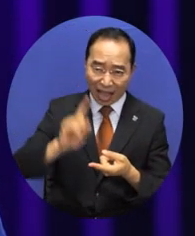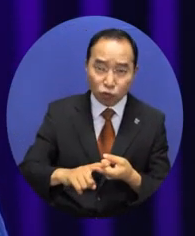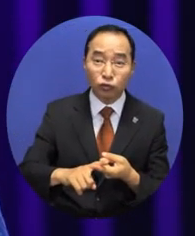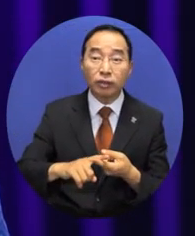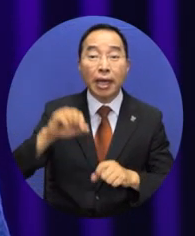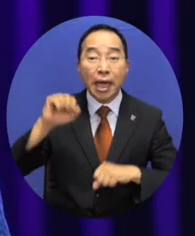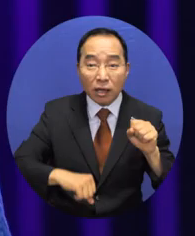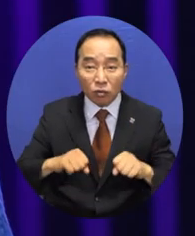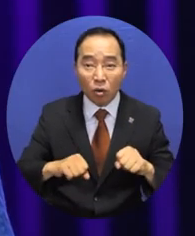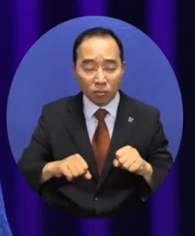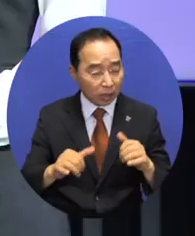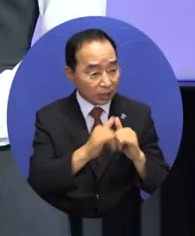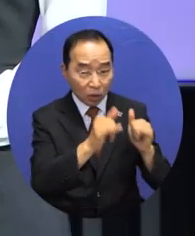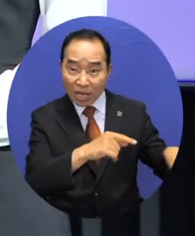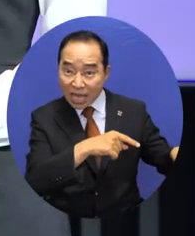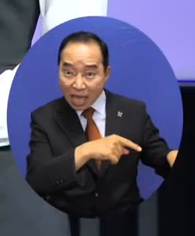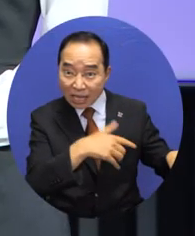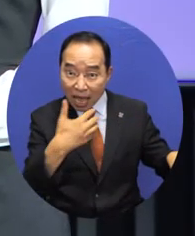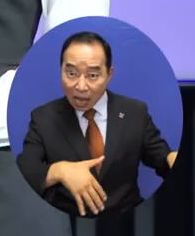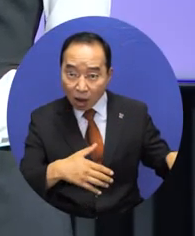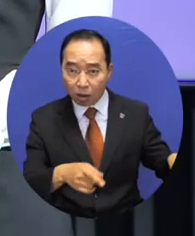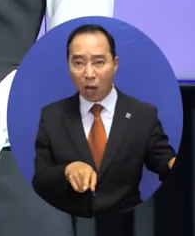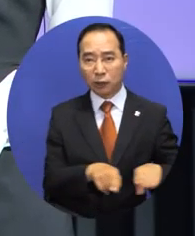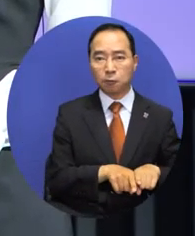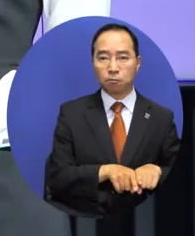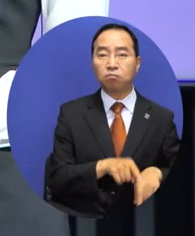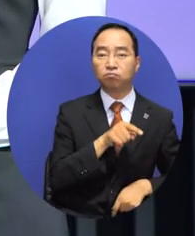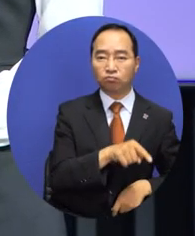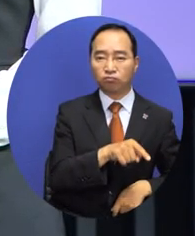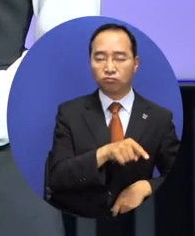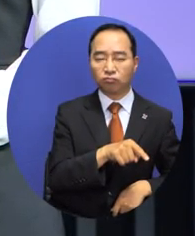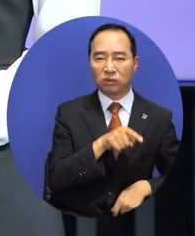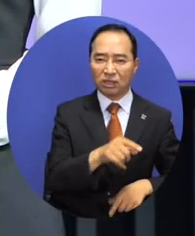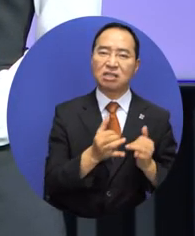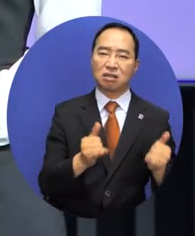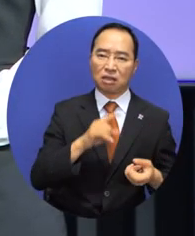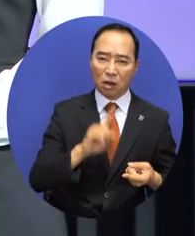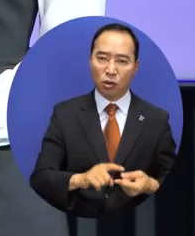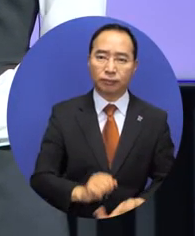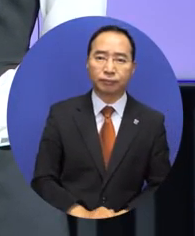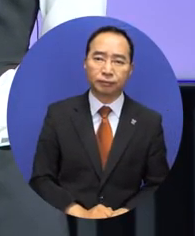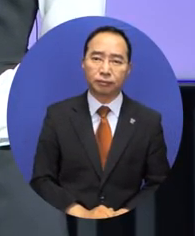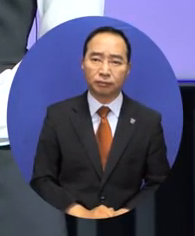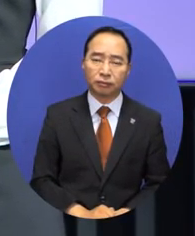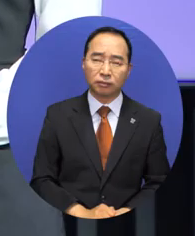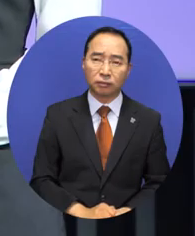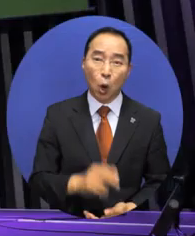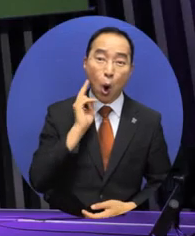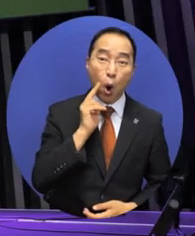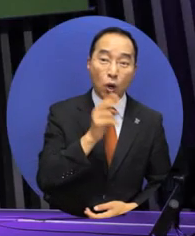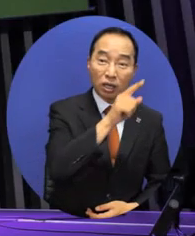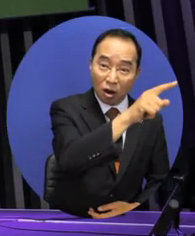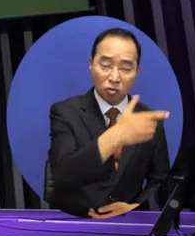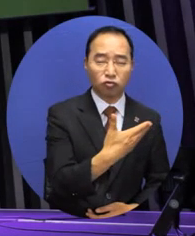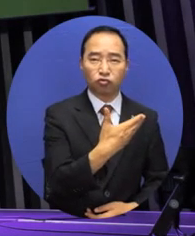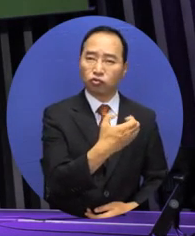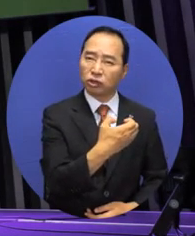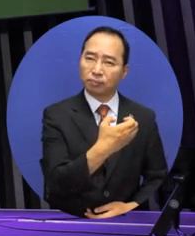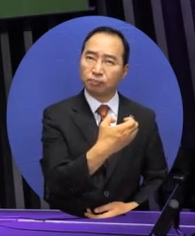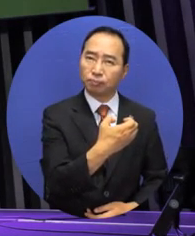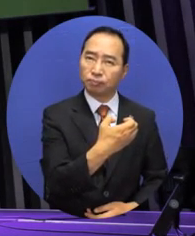봅니다. 강의에서 말씀드렸듯이 침팬지와 인간은 98.4%,